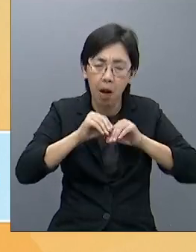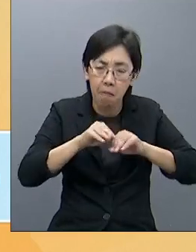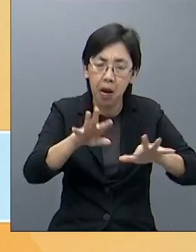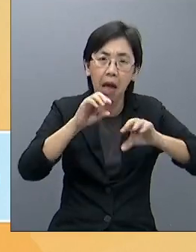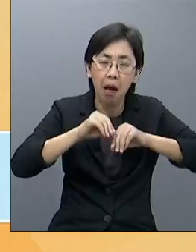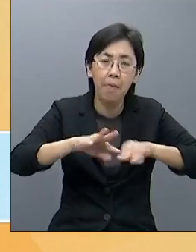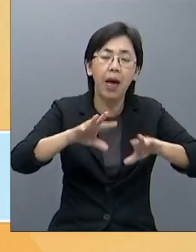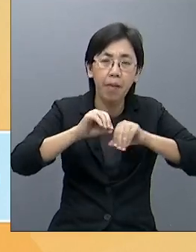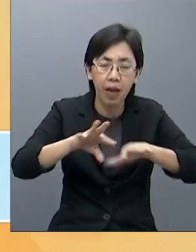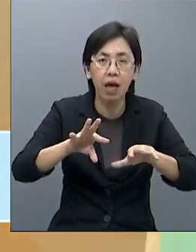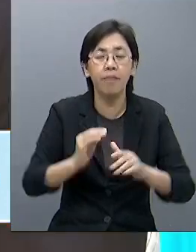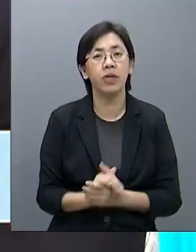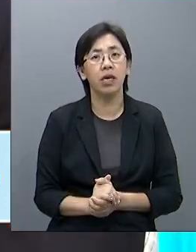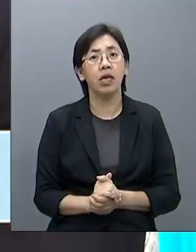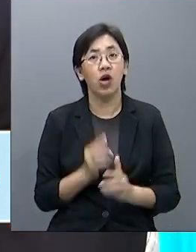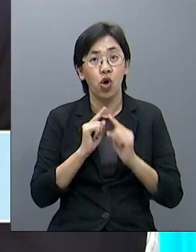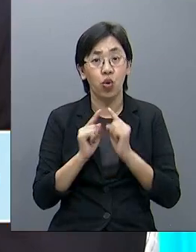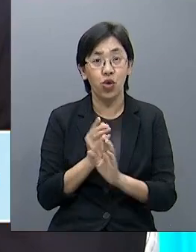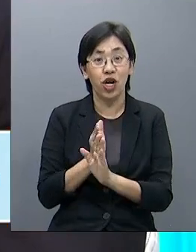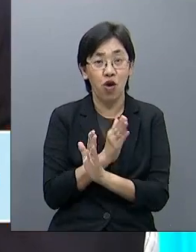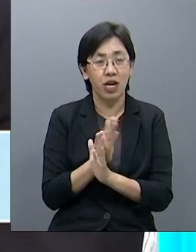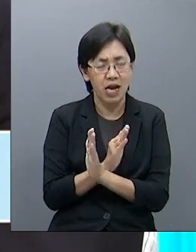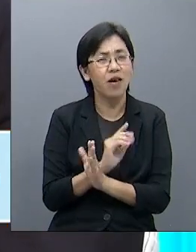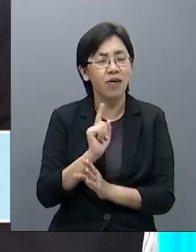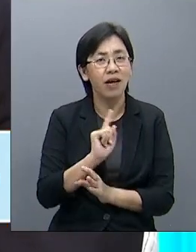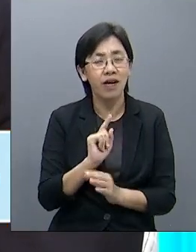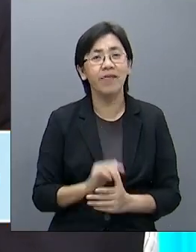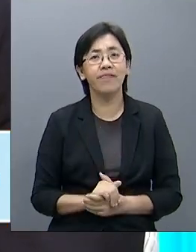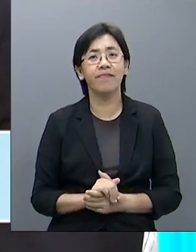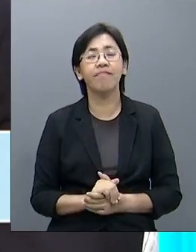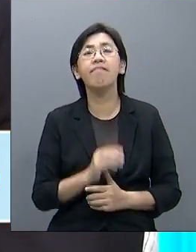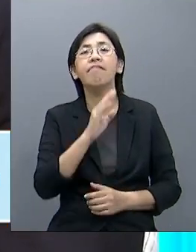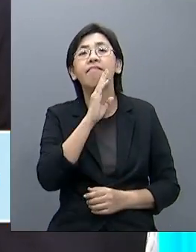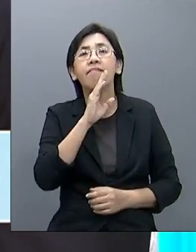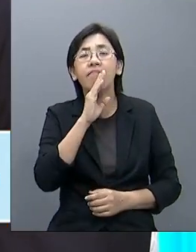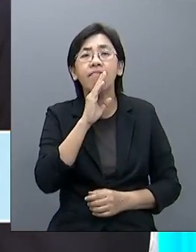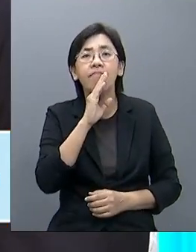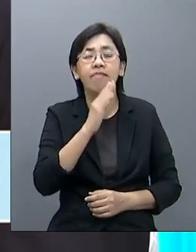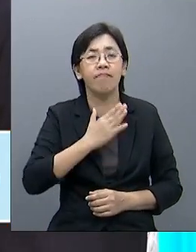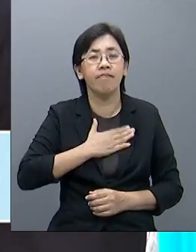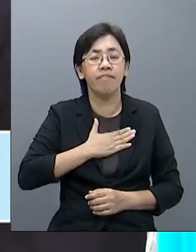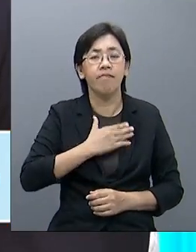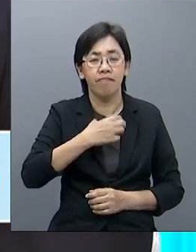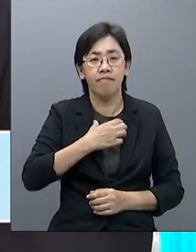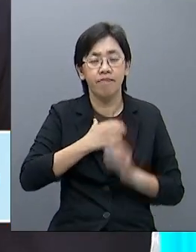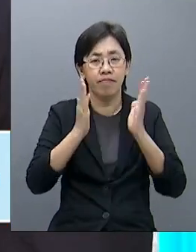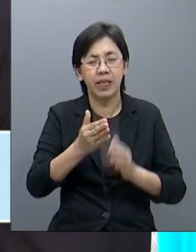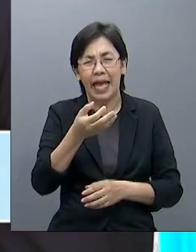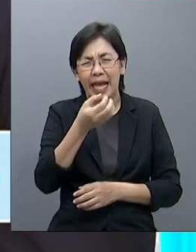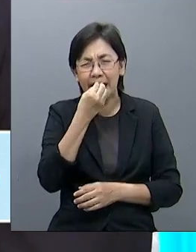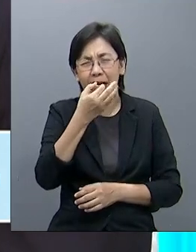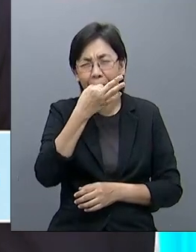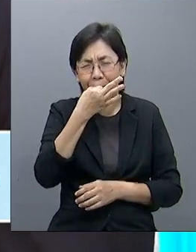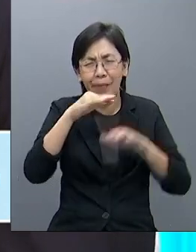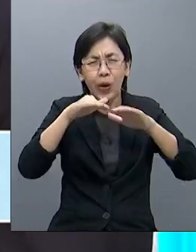ดถงทุคนลดบรีภ crease ร